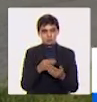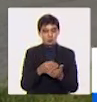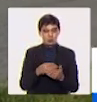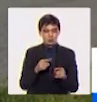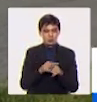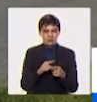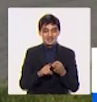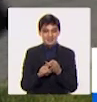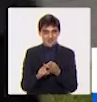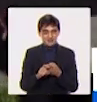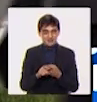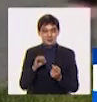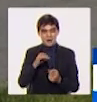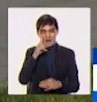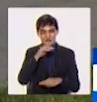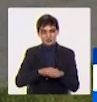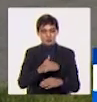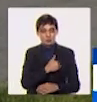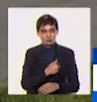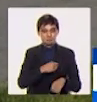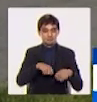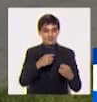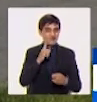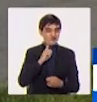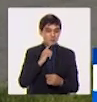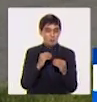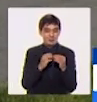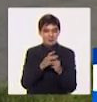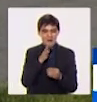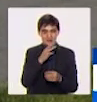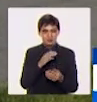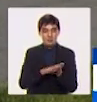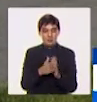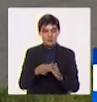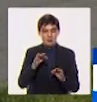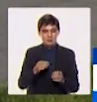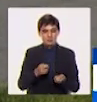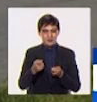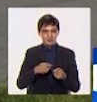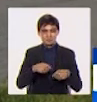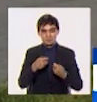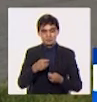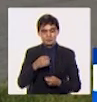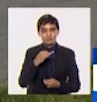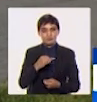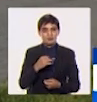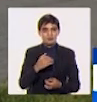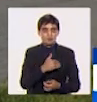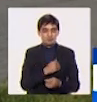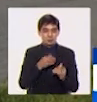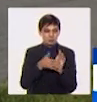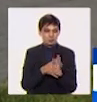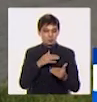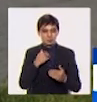болуына байланысты әкімдік жергілікті бюджеттің шығымын азайту үшін сенімгерлік